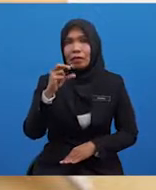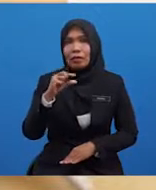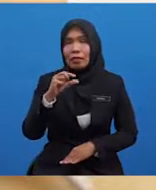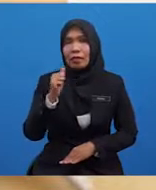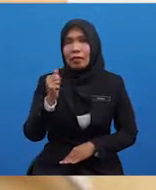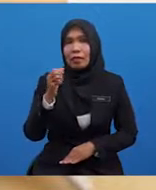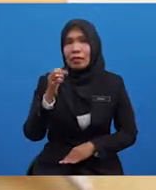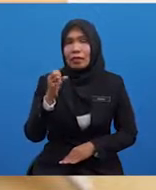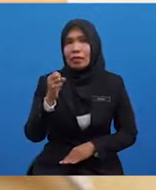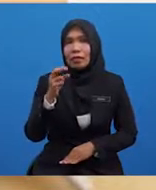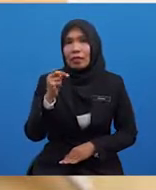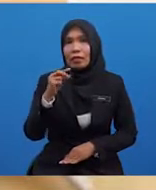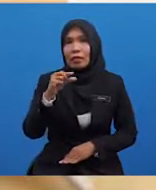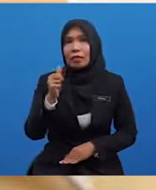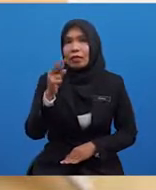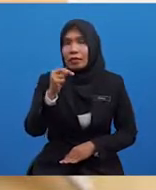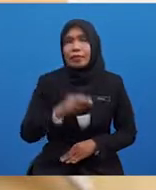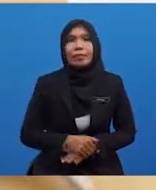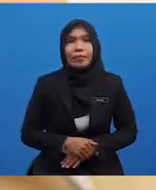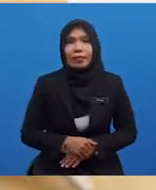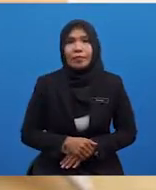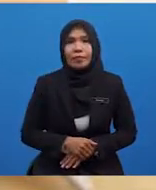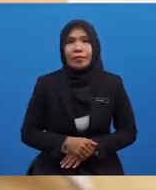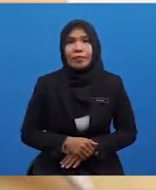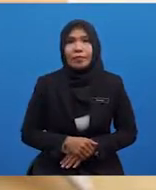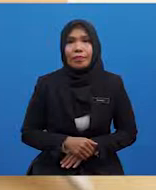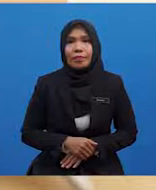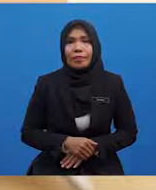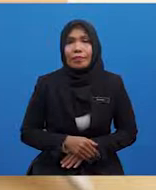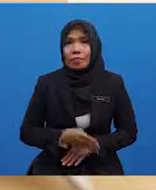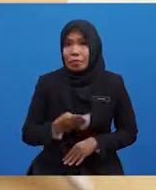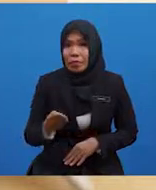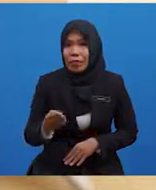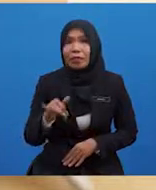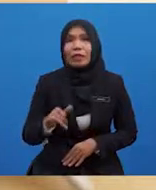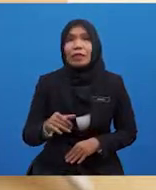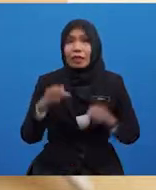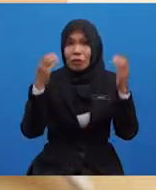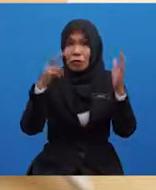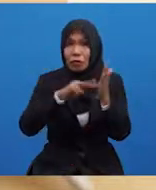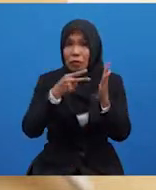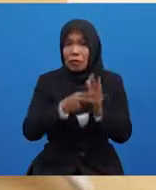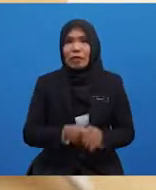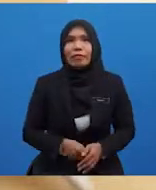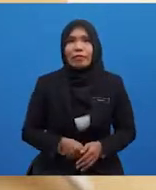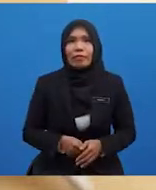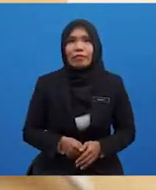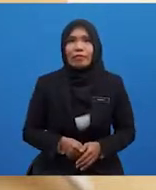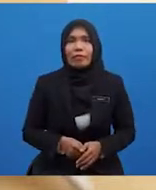bentuk bahan. Bahan rangsangan yang cikgu maksudkan ialah carta